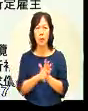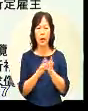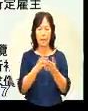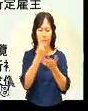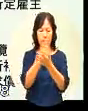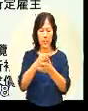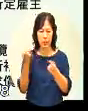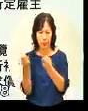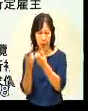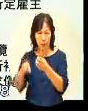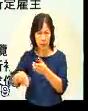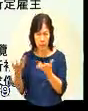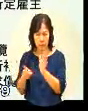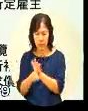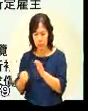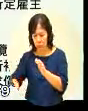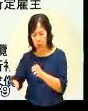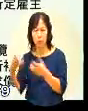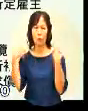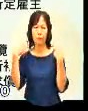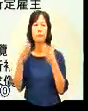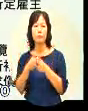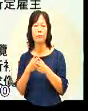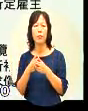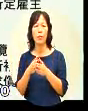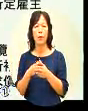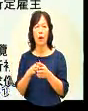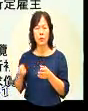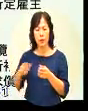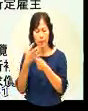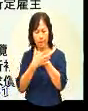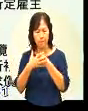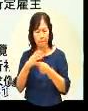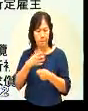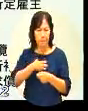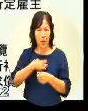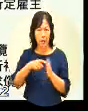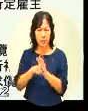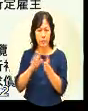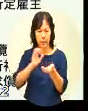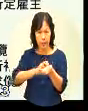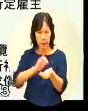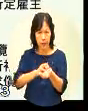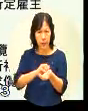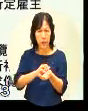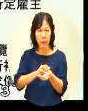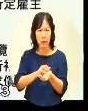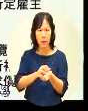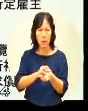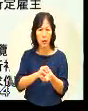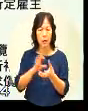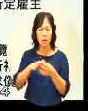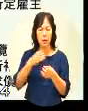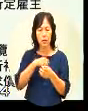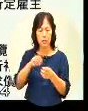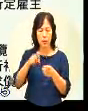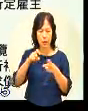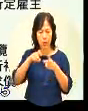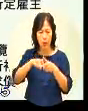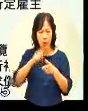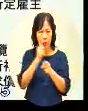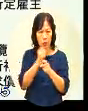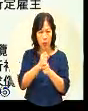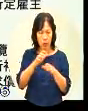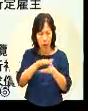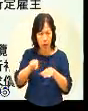果出事情，往往都推给做下包，所以这样的一个保险的医疗的公安的保险方面呢，我想局长这